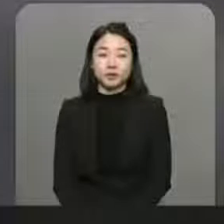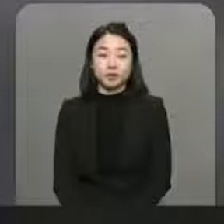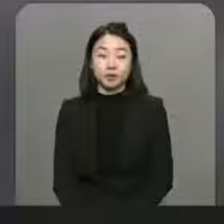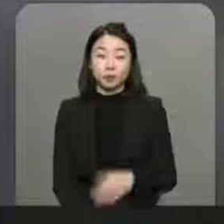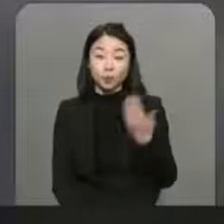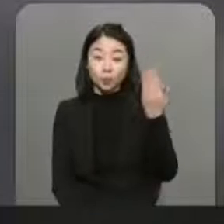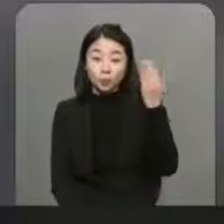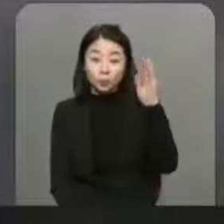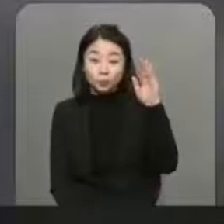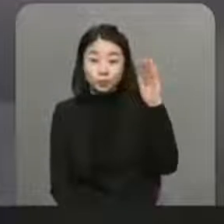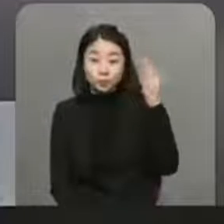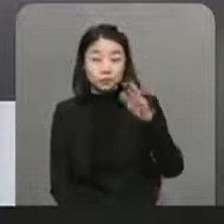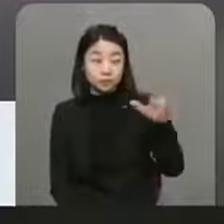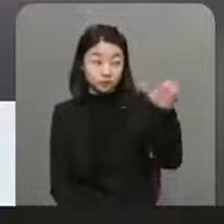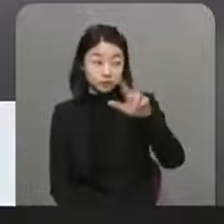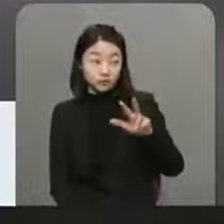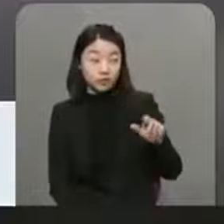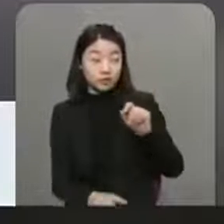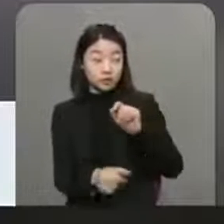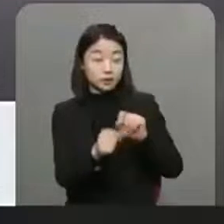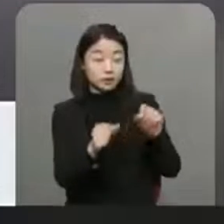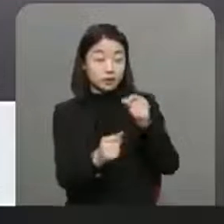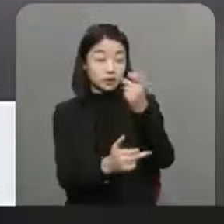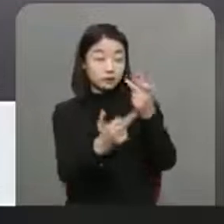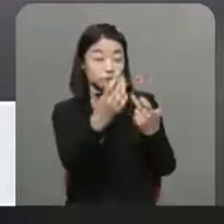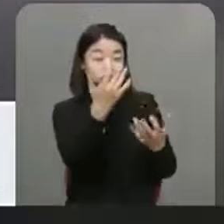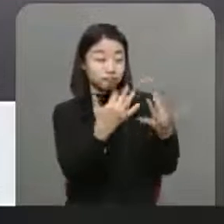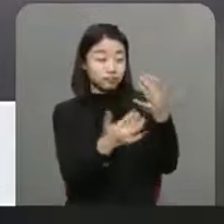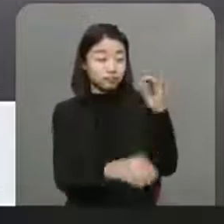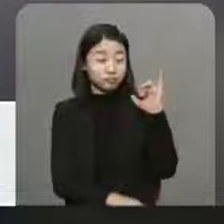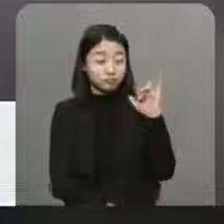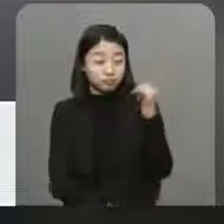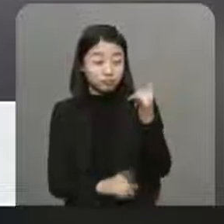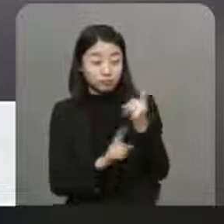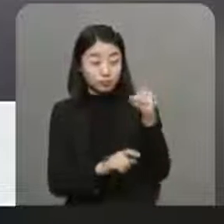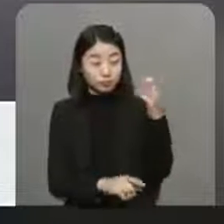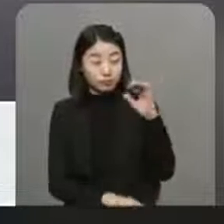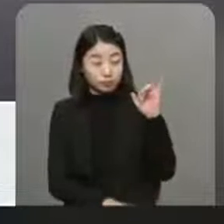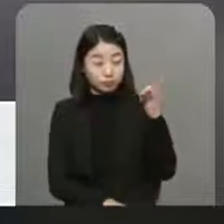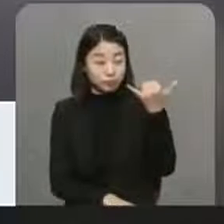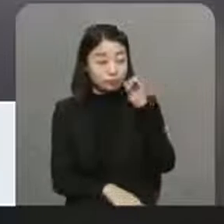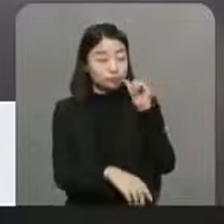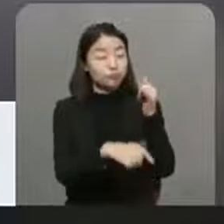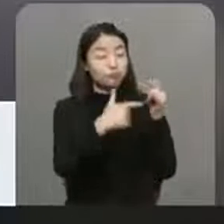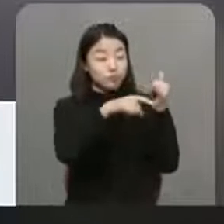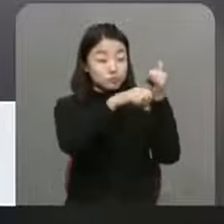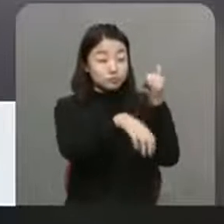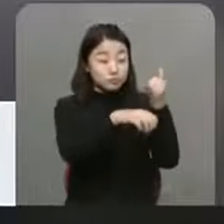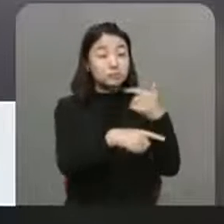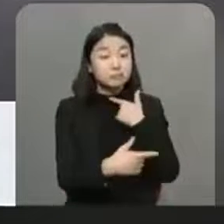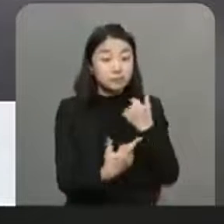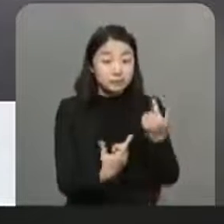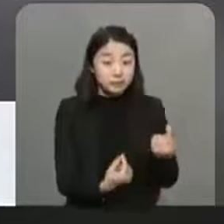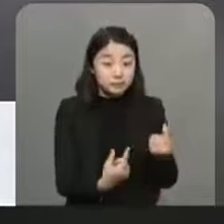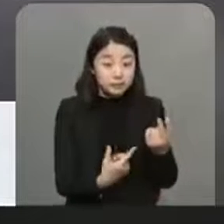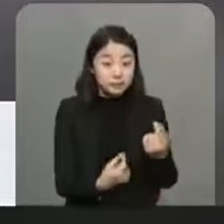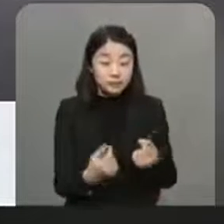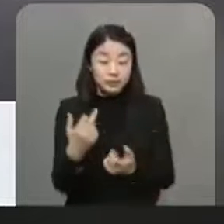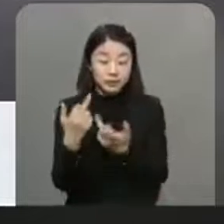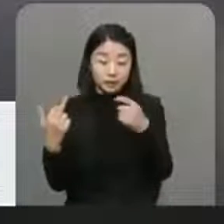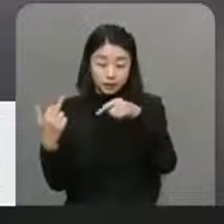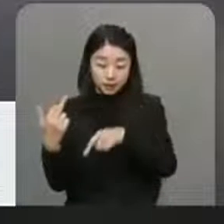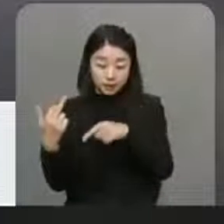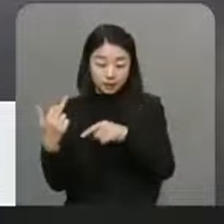최근 전국적으로 산불이 잇따르면서 진화의 개의 출동이 잦아지고 있습니다 하지만 산 위에 설치된